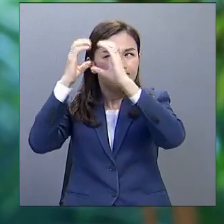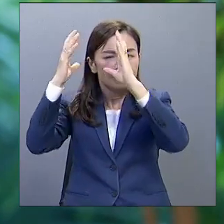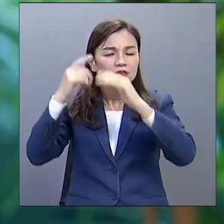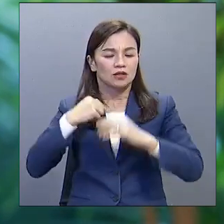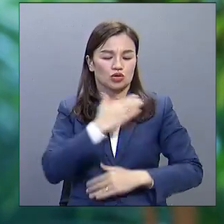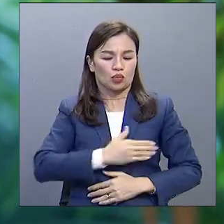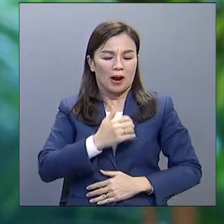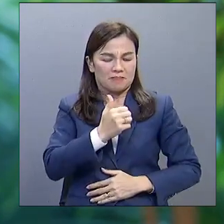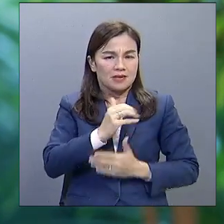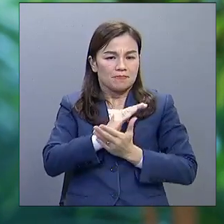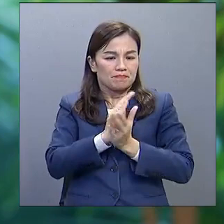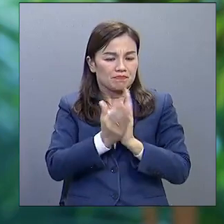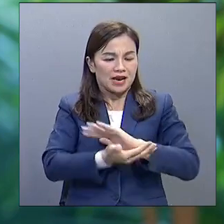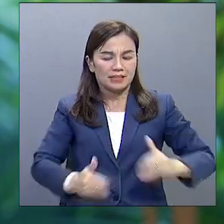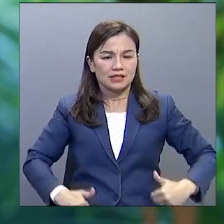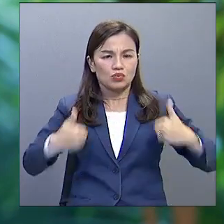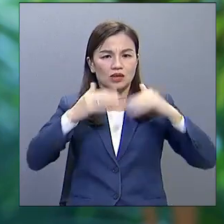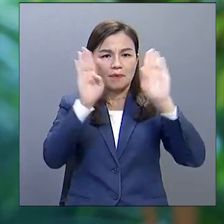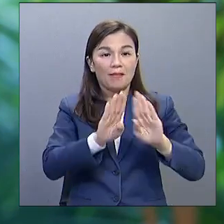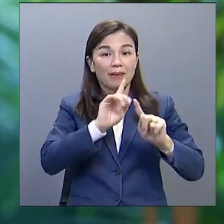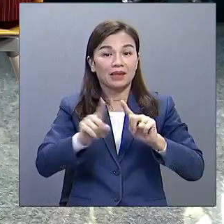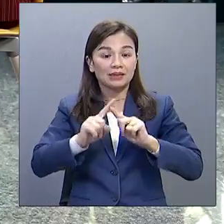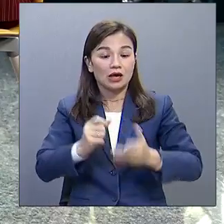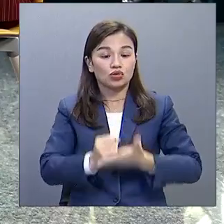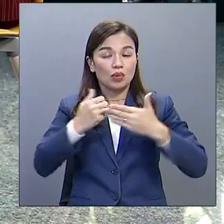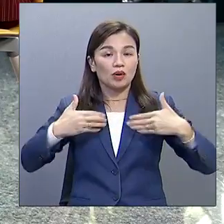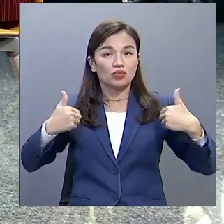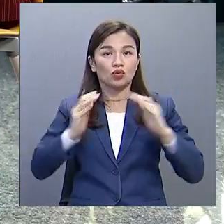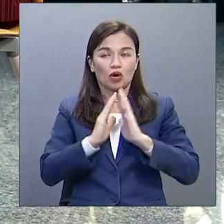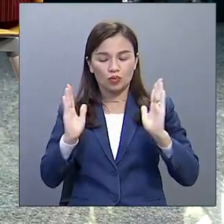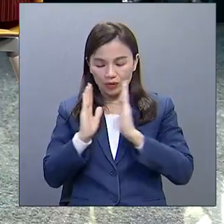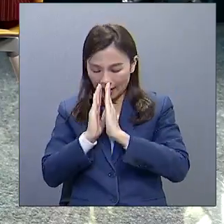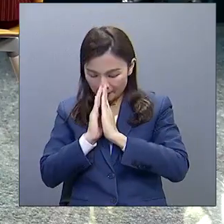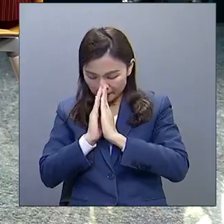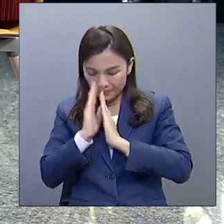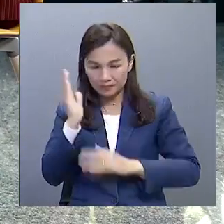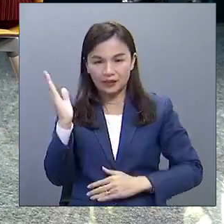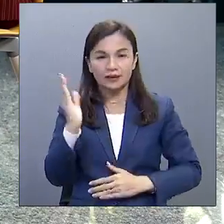ผ่านการปรับเปลี่ยนไลฟ์สไตล์สร้างสุขนะคะวันนี้ขอบคุณคุณหมอแอนมากเลยค่ะขอบคุณค่ะ ขอบคุณค่ะ